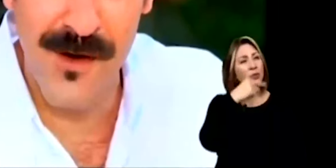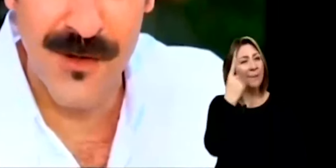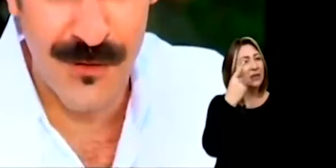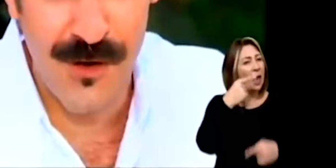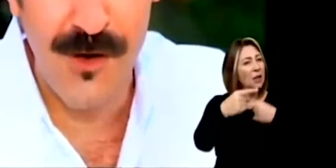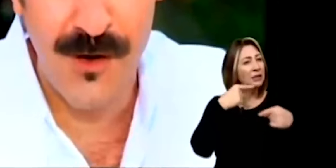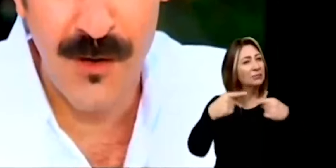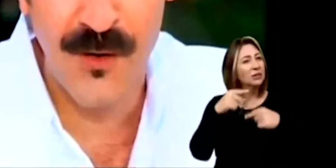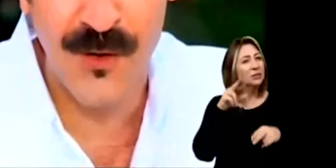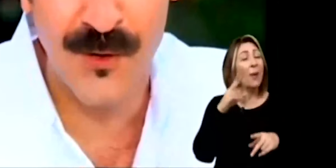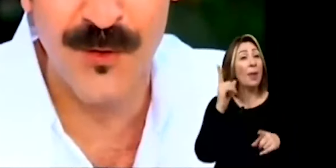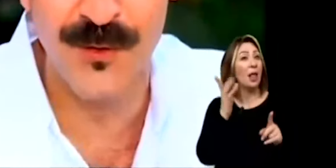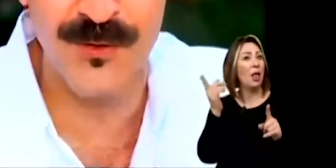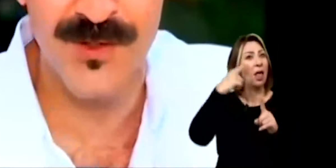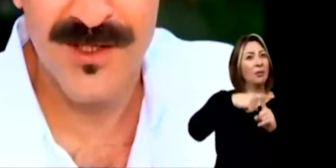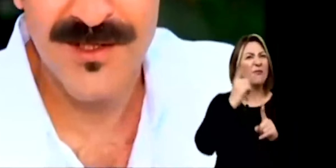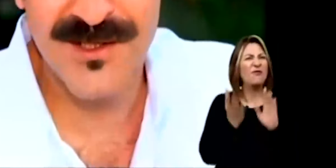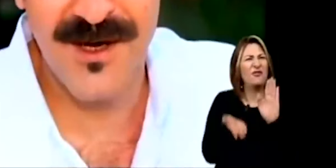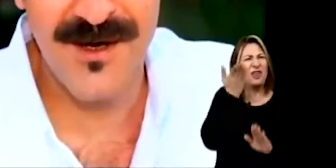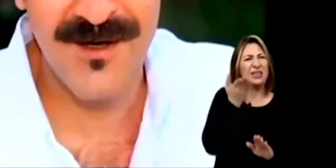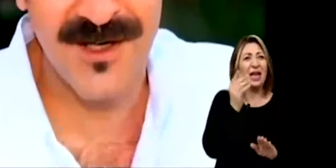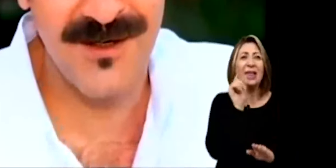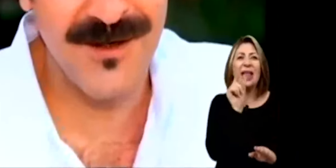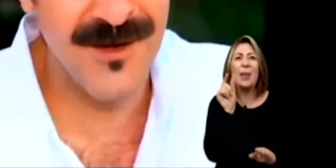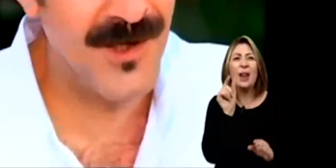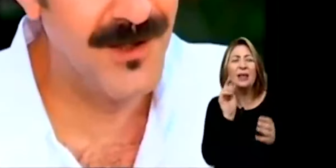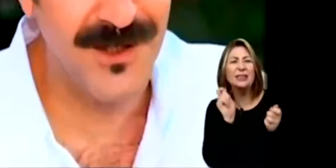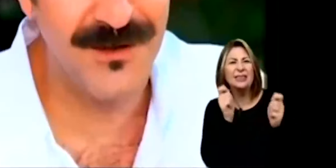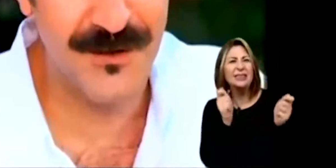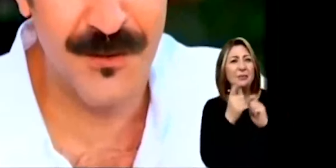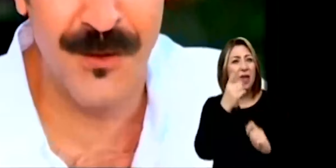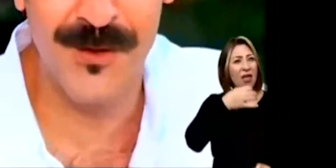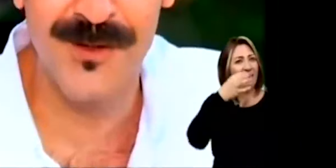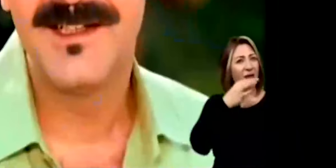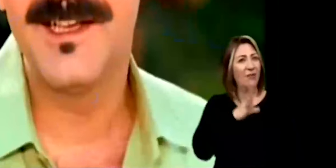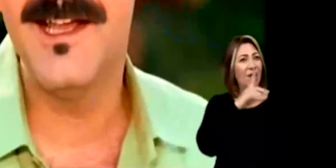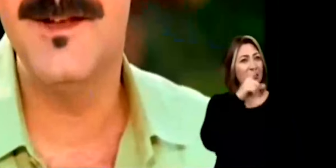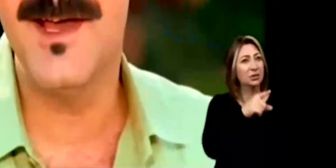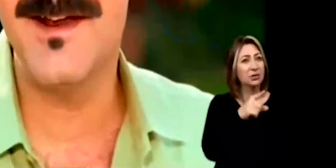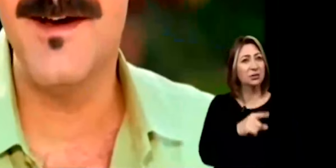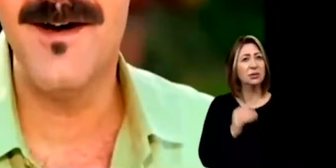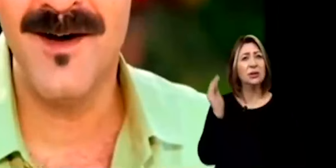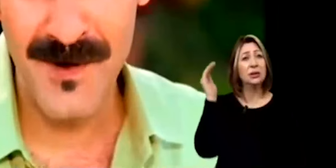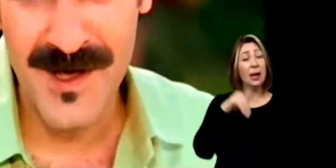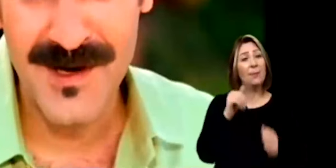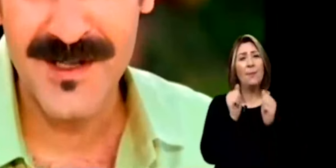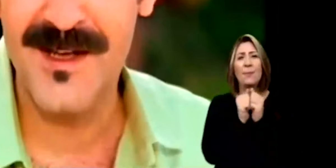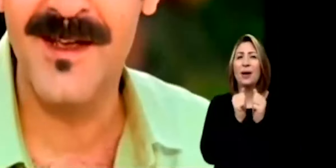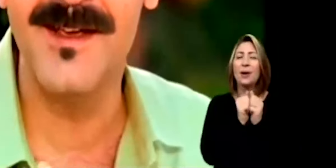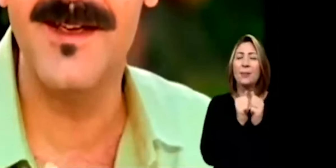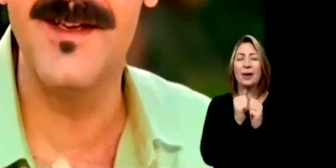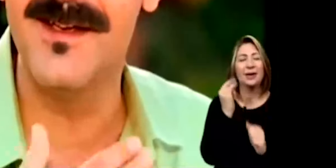şeyler eksikmiş gibi ama bir yandan da fazlaymış gibi kelimelere dökülmesi güç bir ifade katıyordu. Gel